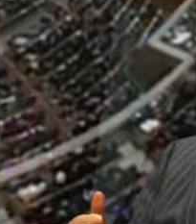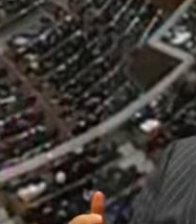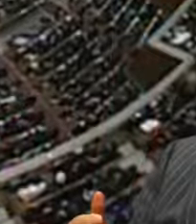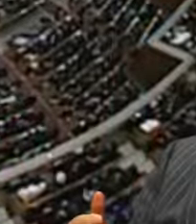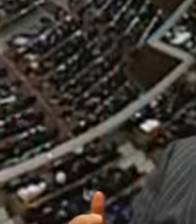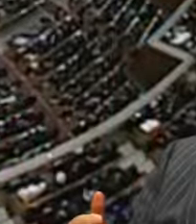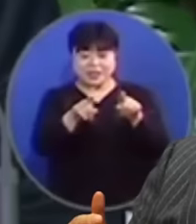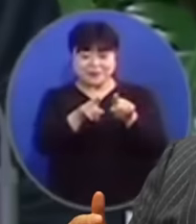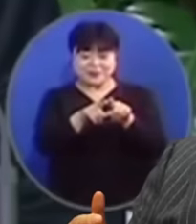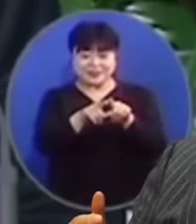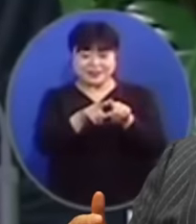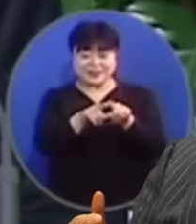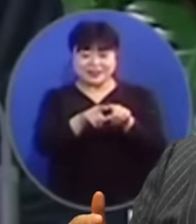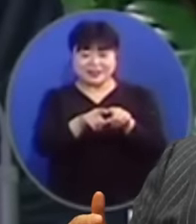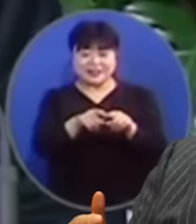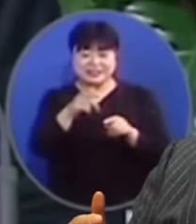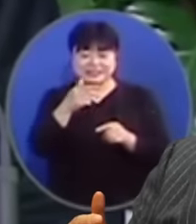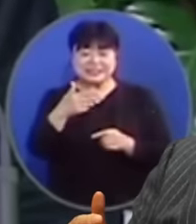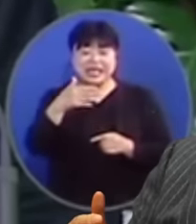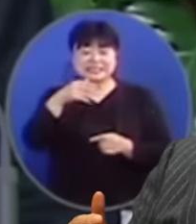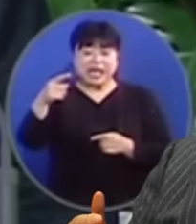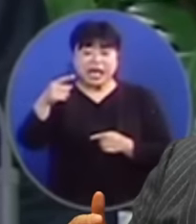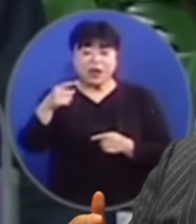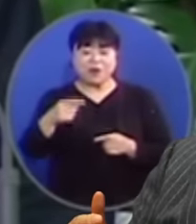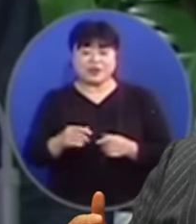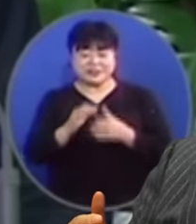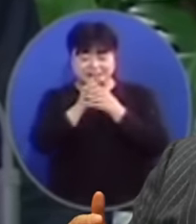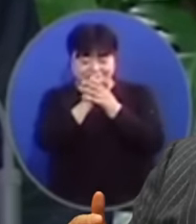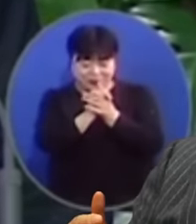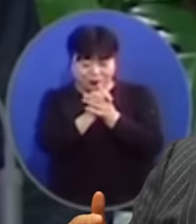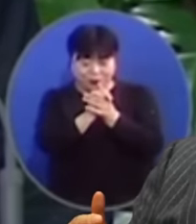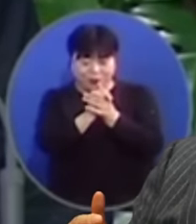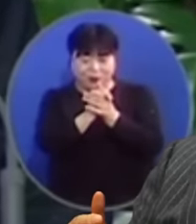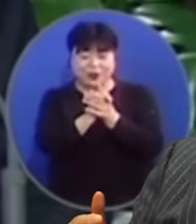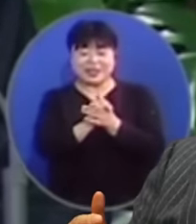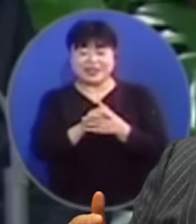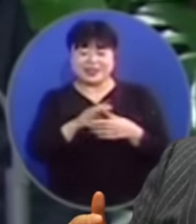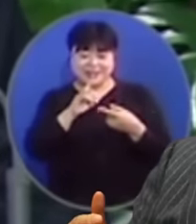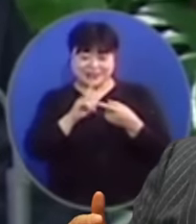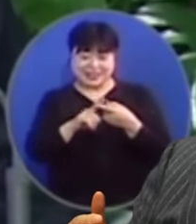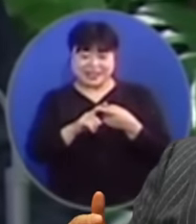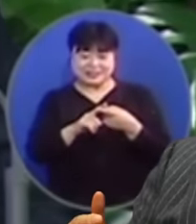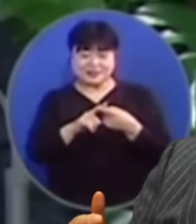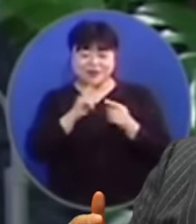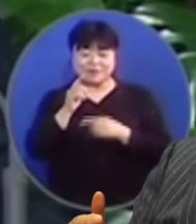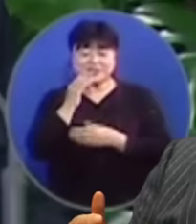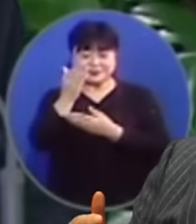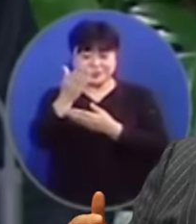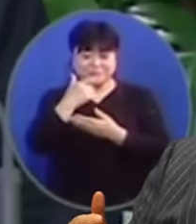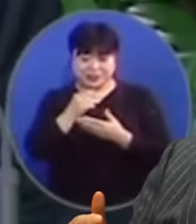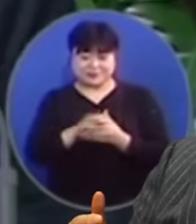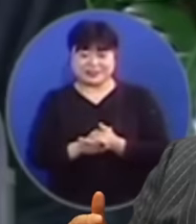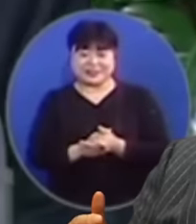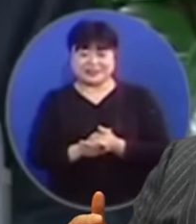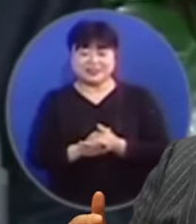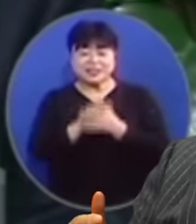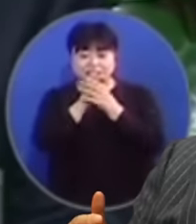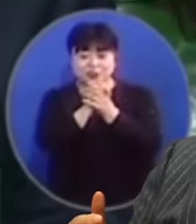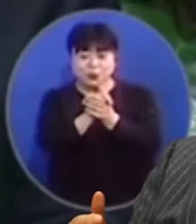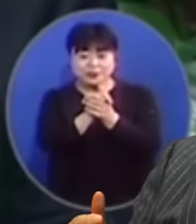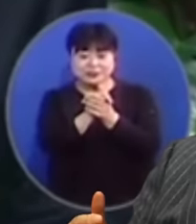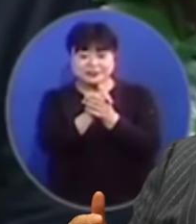오늘 저는 여러분과 함께 4차원의 기도라는 제목으로 기도에 관해서 말씀을 나누겠습니다.